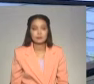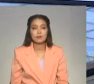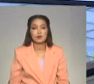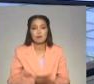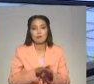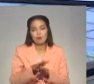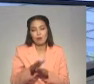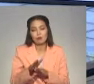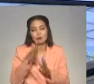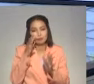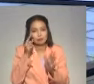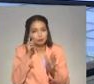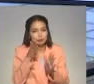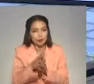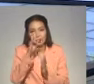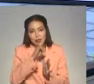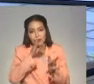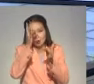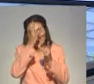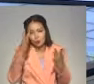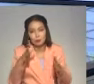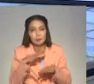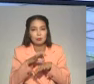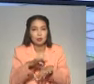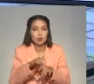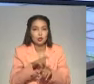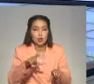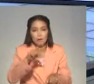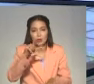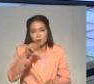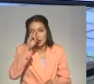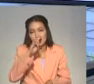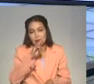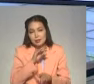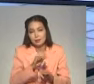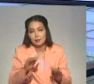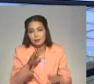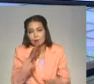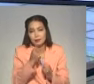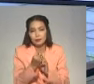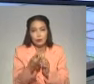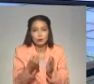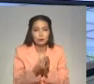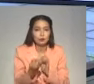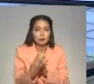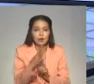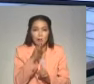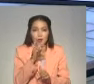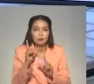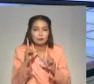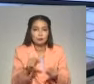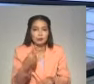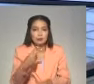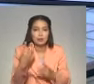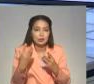Полное погружение в казахскую культуру прошли школьники Восточного Казахстана. Детей в возрасте от 12 до 14 лет отправили на 20 дней пожить в